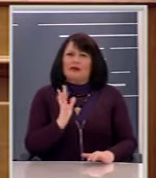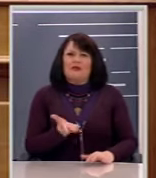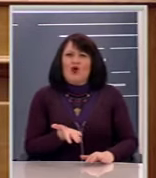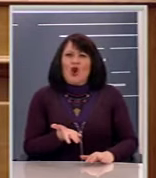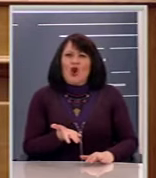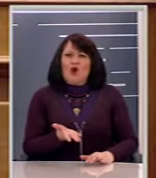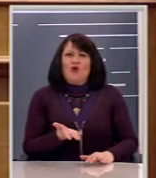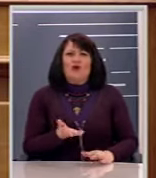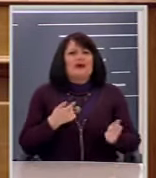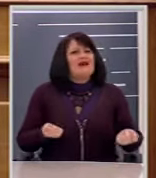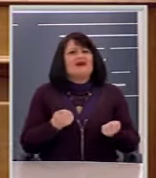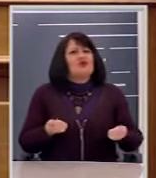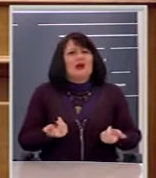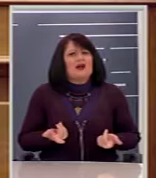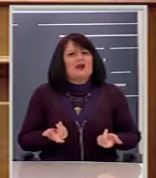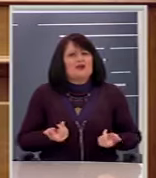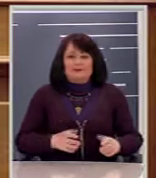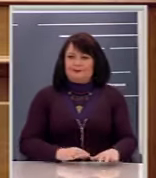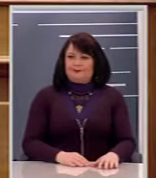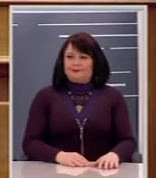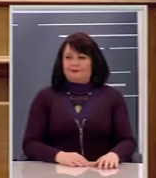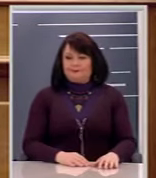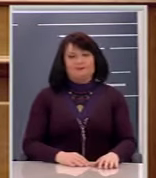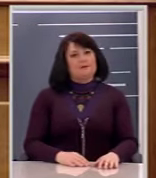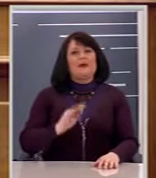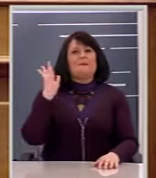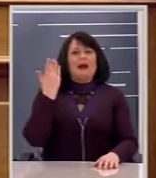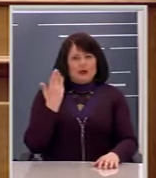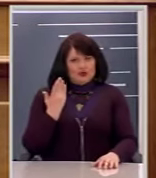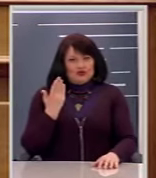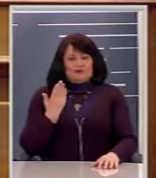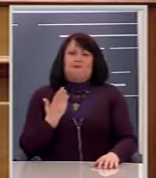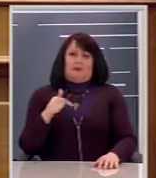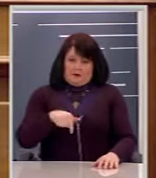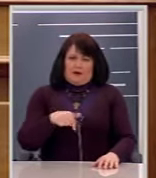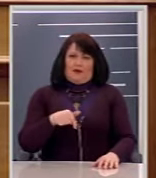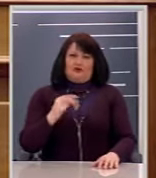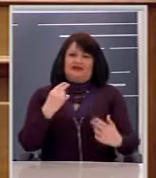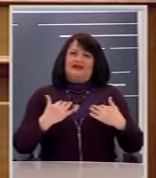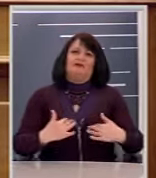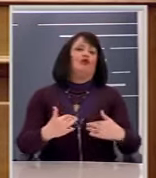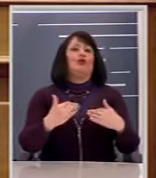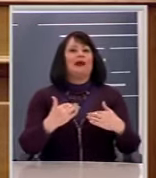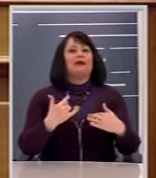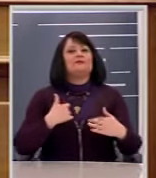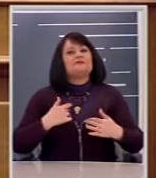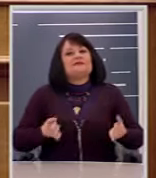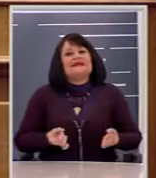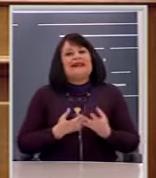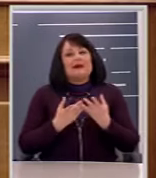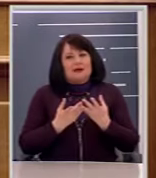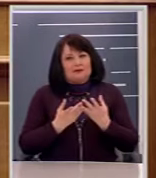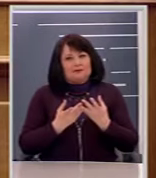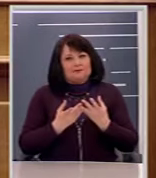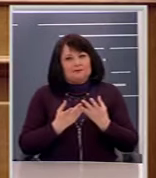ακολουθείτε αυτή τη συμπεριφορά. Ξέρετε, ένας από τους πιο παλιούς κοινοβουλευτικούς που είχα την τύχη